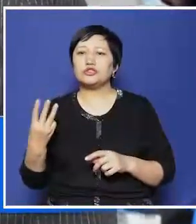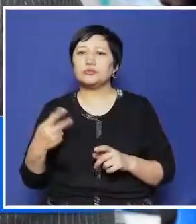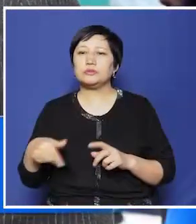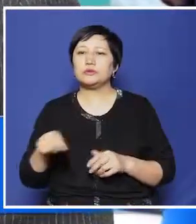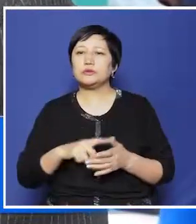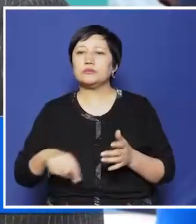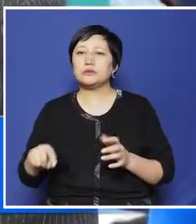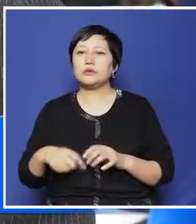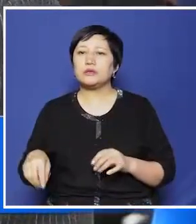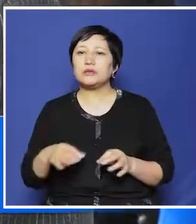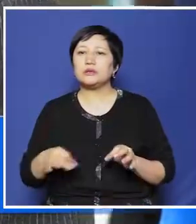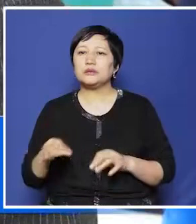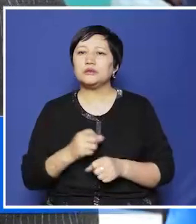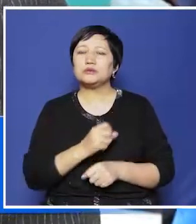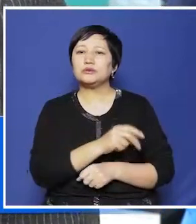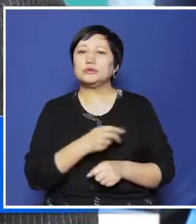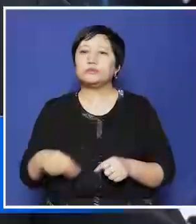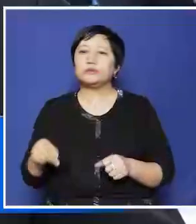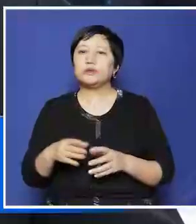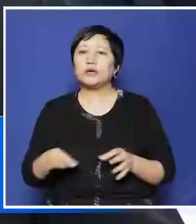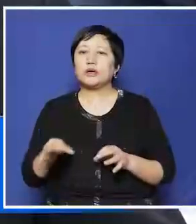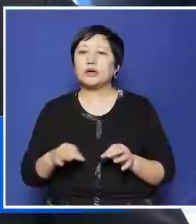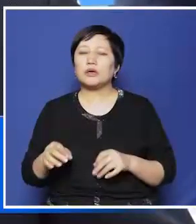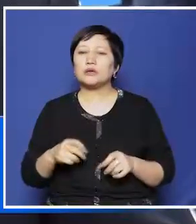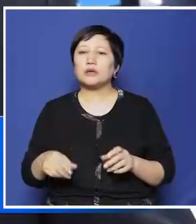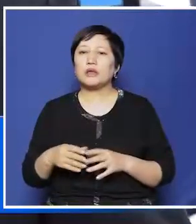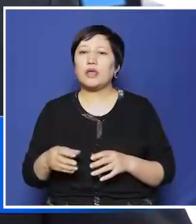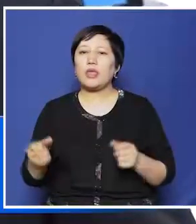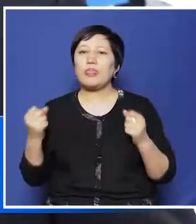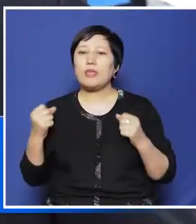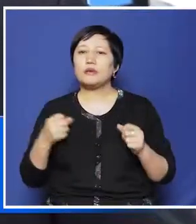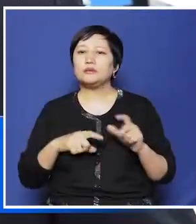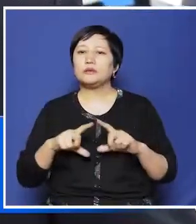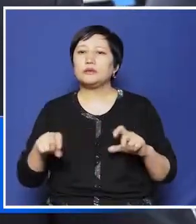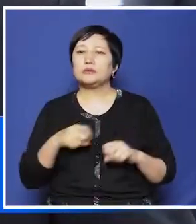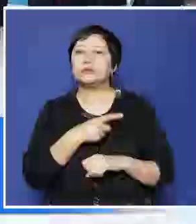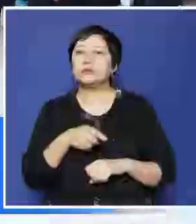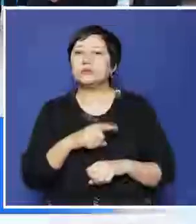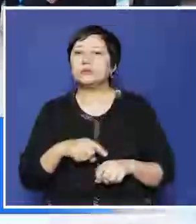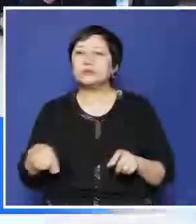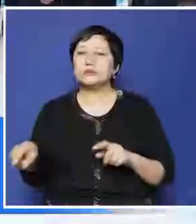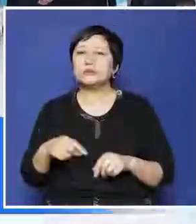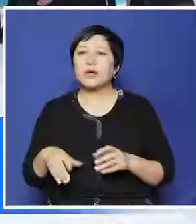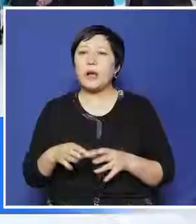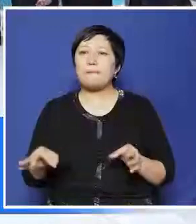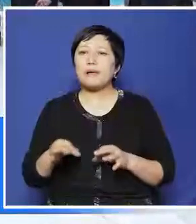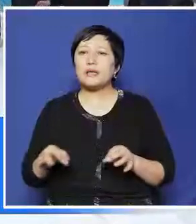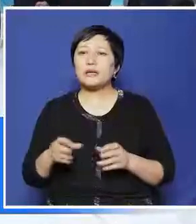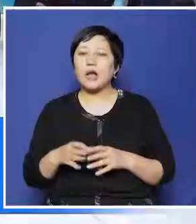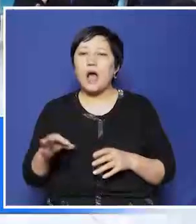халқының сенімін ақтап, нәтижелі жұмыс істейміз дегендердің қатарында денсаулық сақтау саласының өкілі және